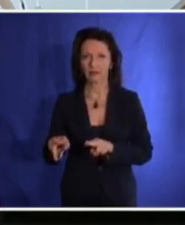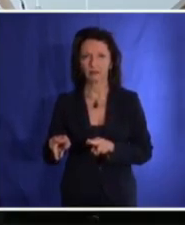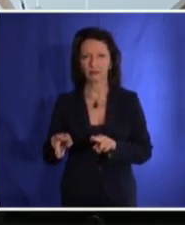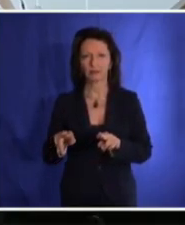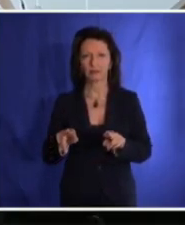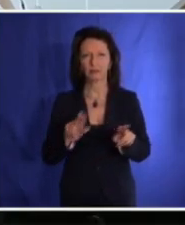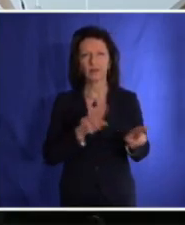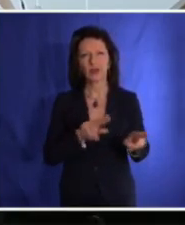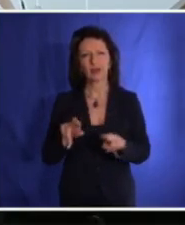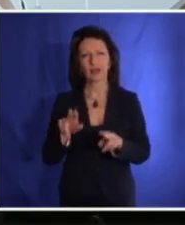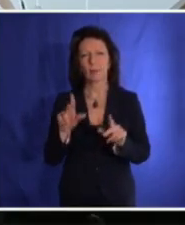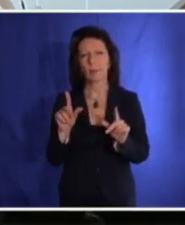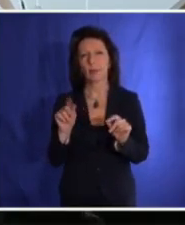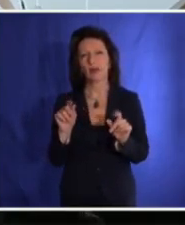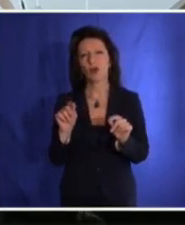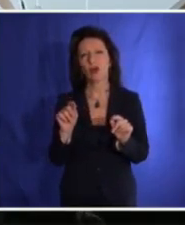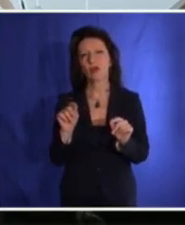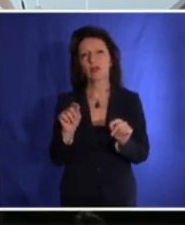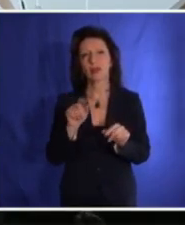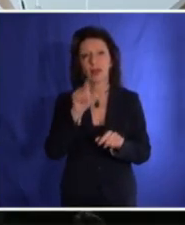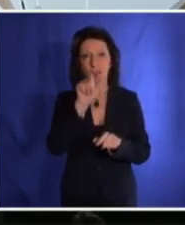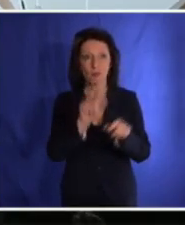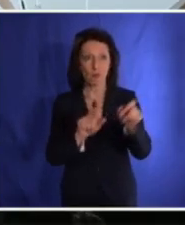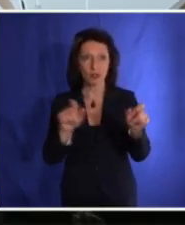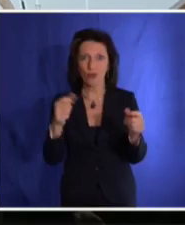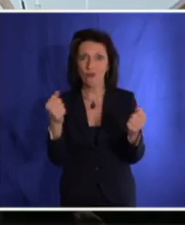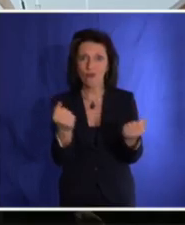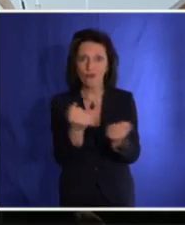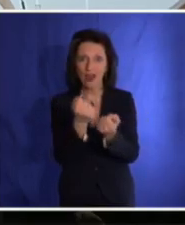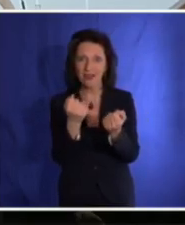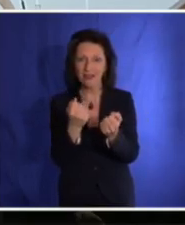Gerechtigkeit heißt, den Fleißigen unter die Arme greifen